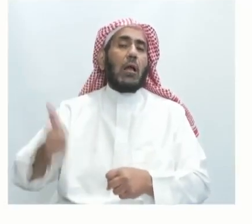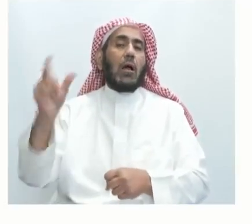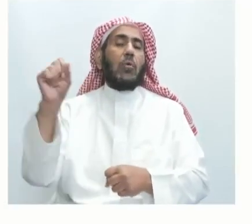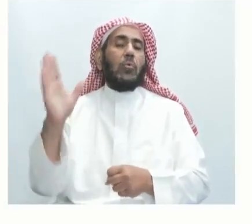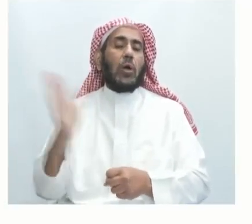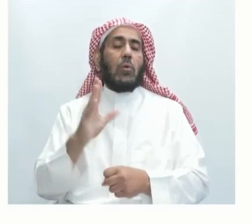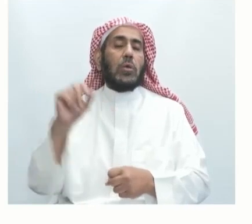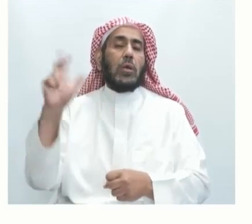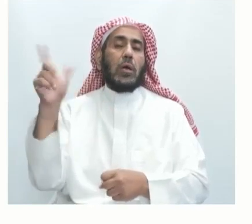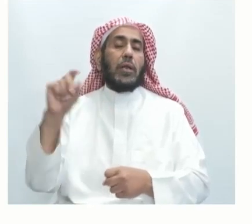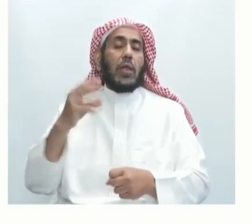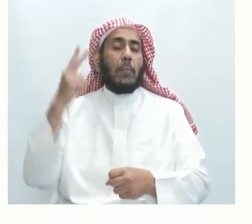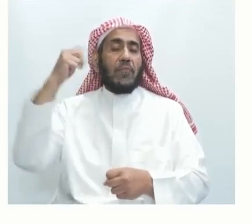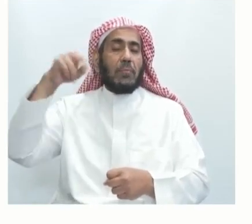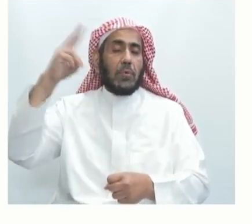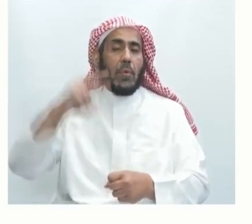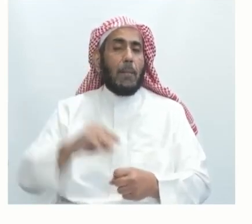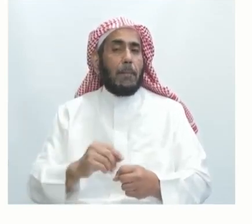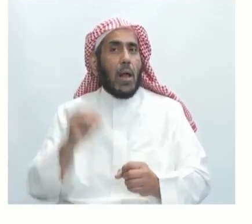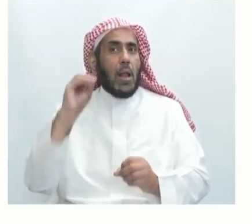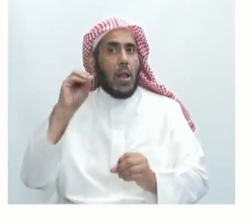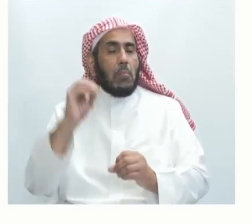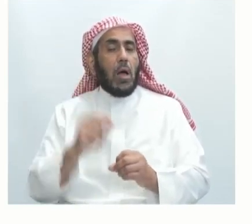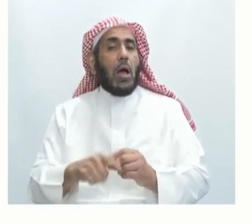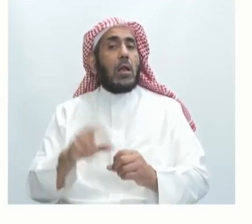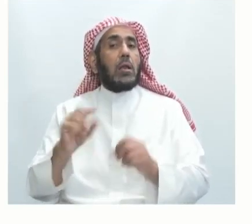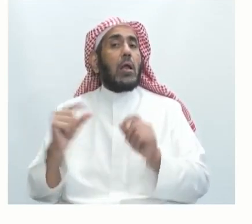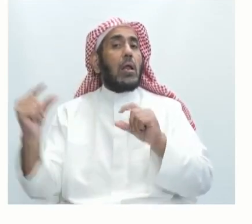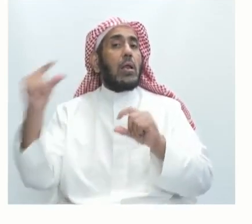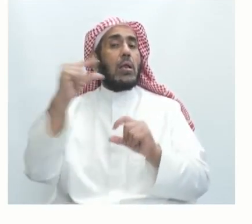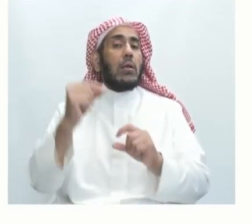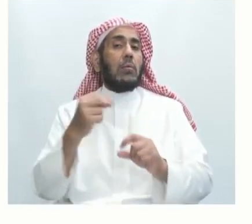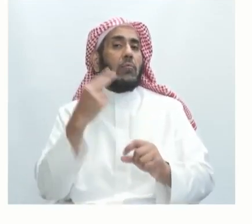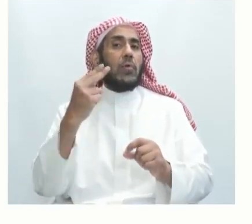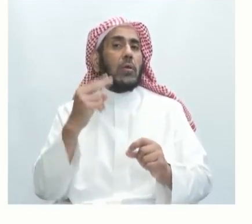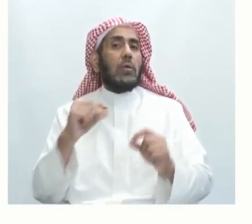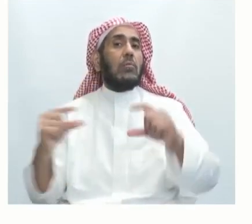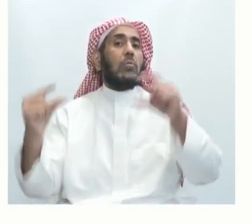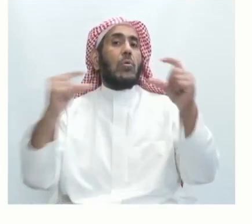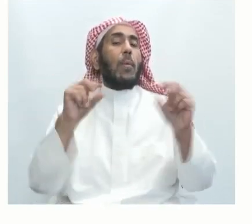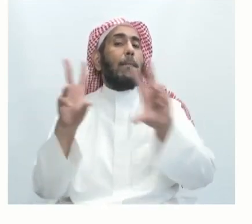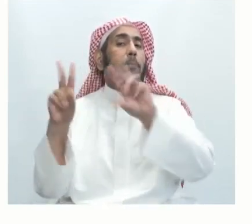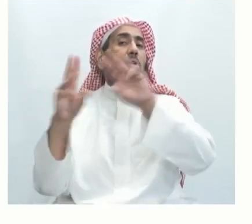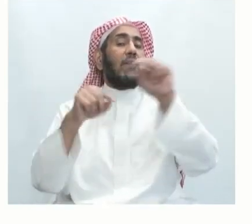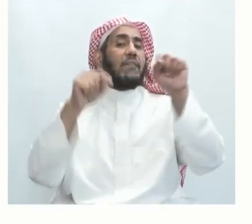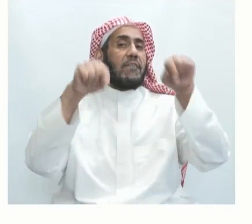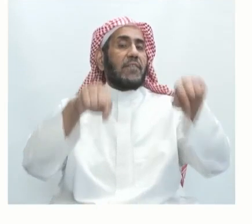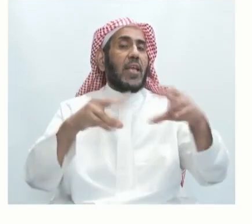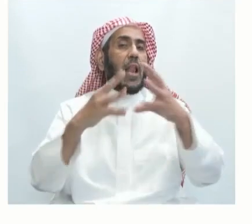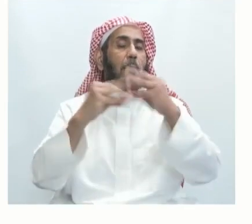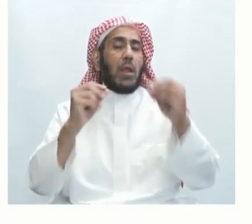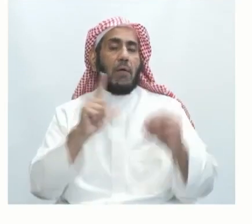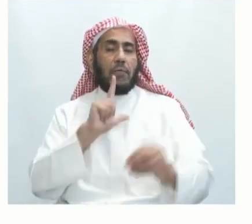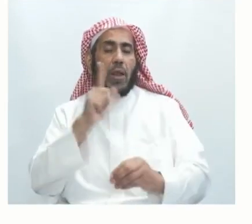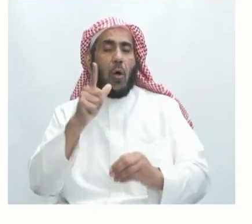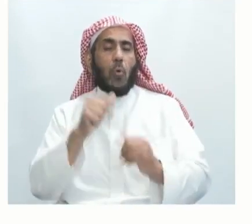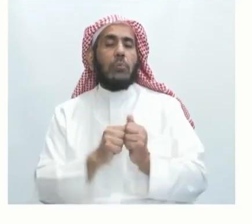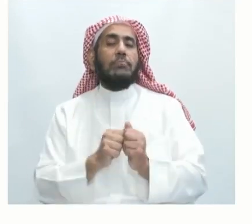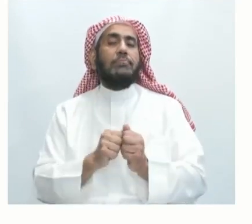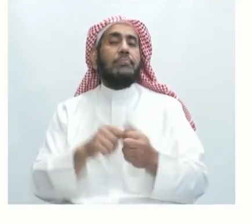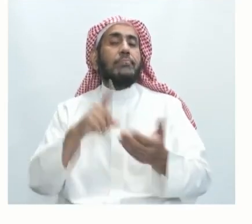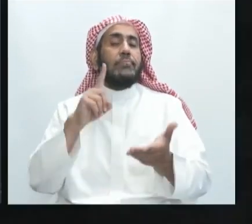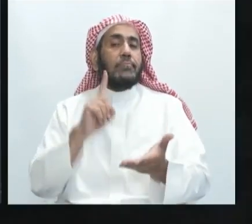مصطلح النظام في المملكه العربيه السعوديه مع العلم ان المصطلحين مترادفان في المعنى فاذا نقول ان